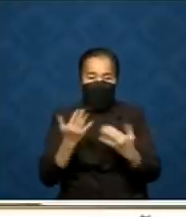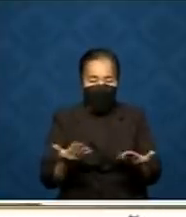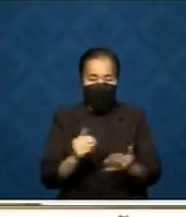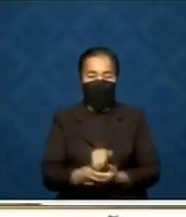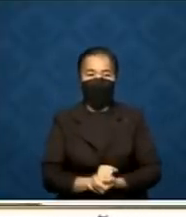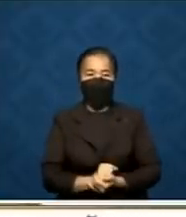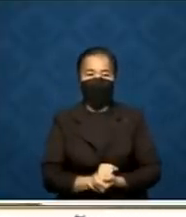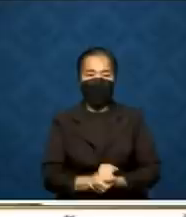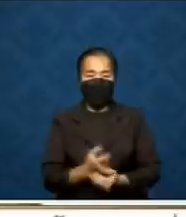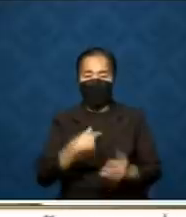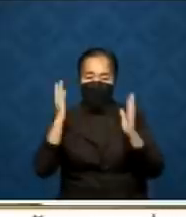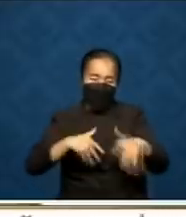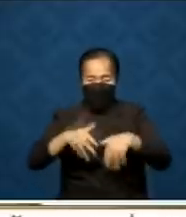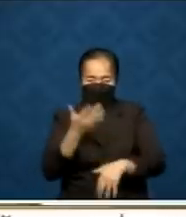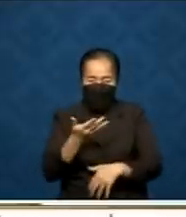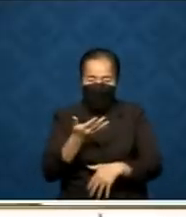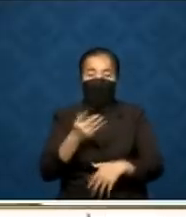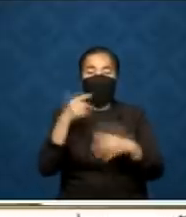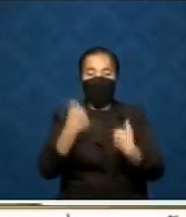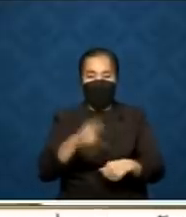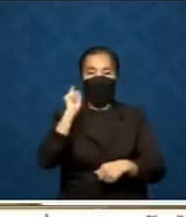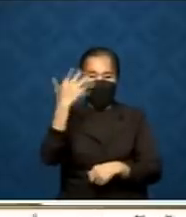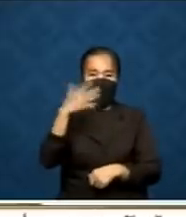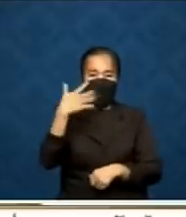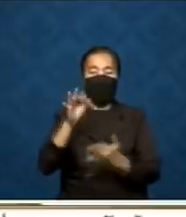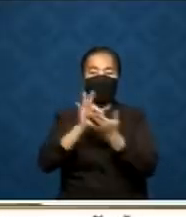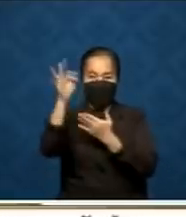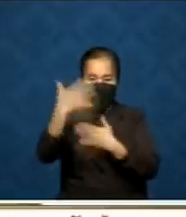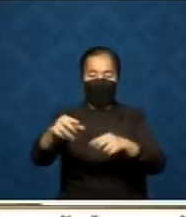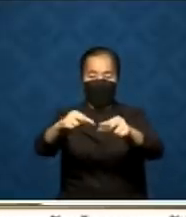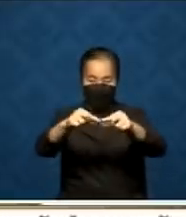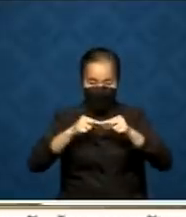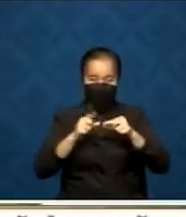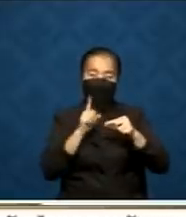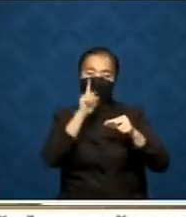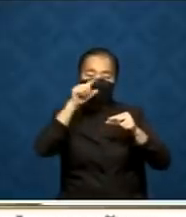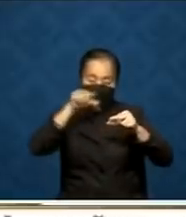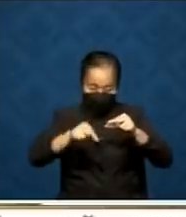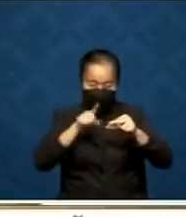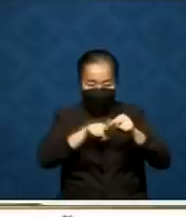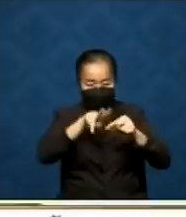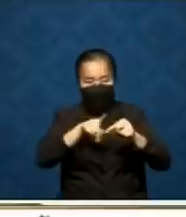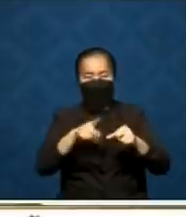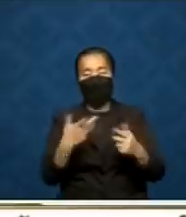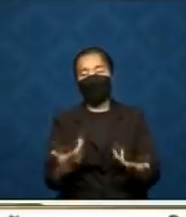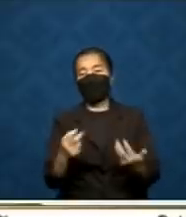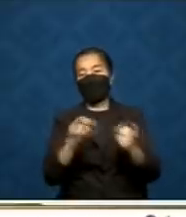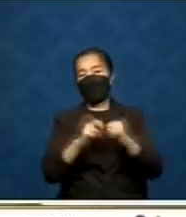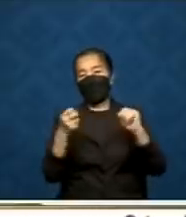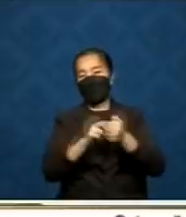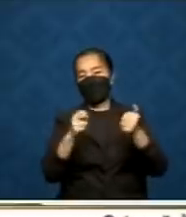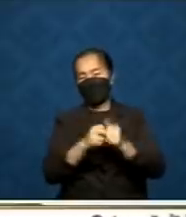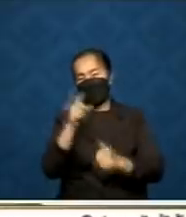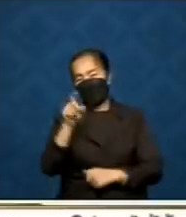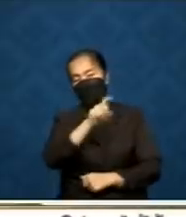จนเฒ่ายังหนักคนเรียกร้องวันนี้มาแล้วเริ่มจัดหาแล้ว a p t rมีปัญหาอีกจนได้ชวน